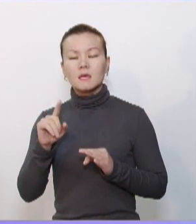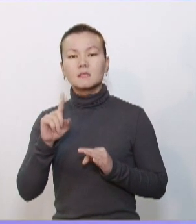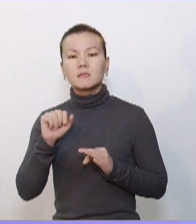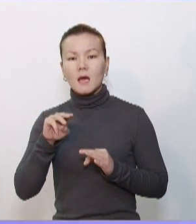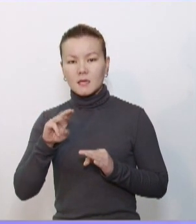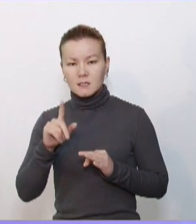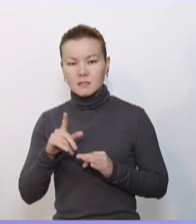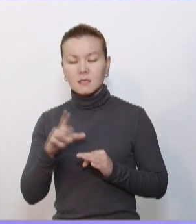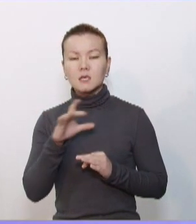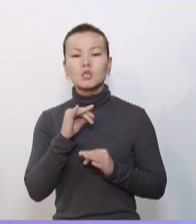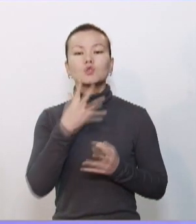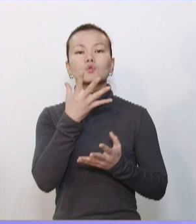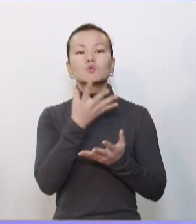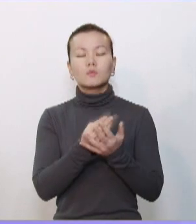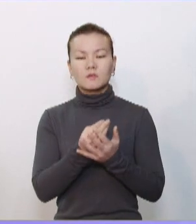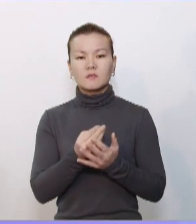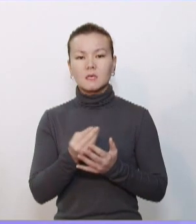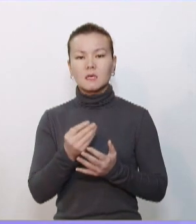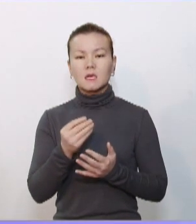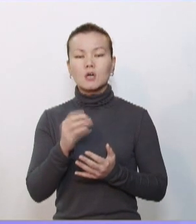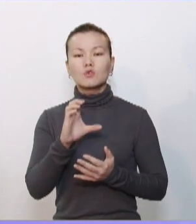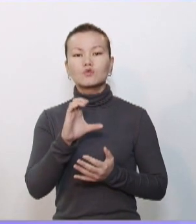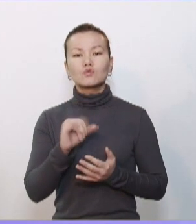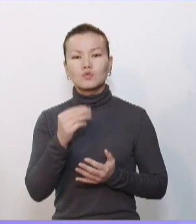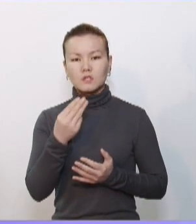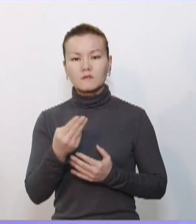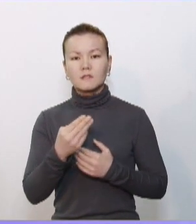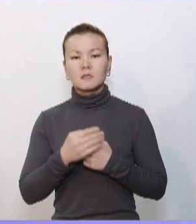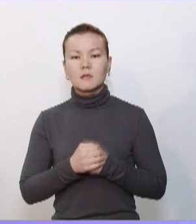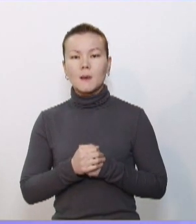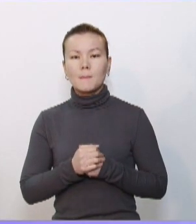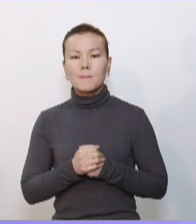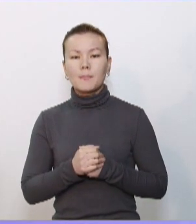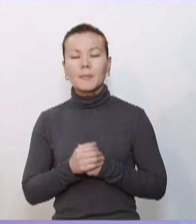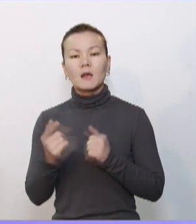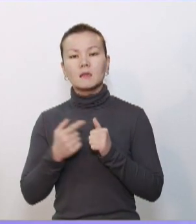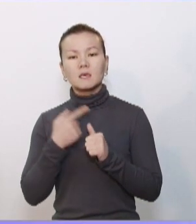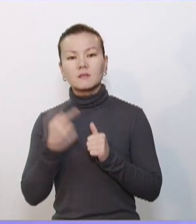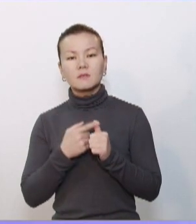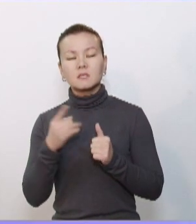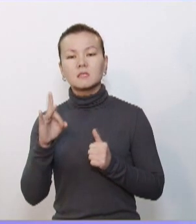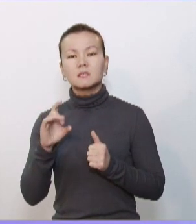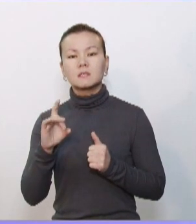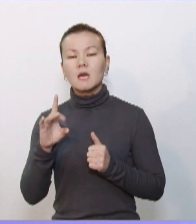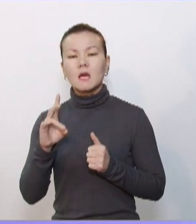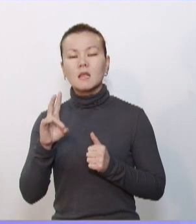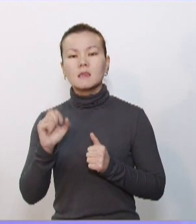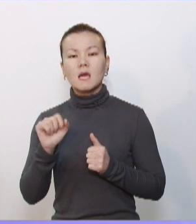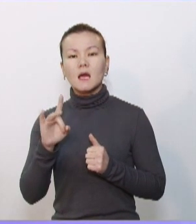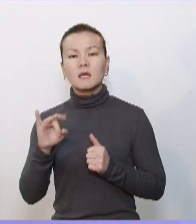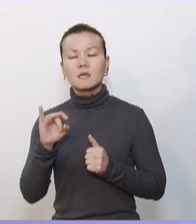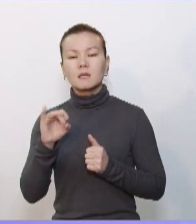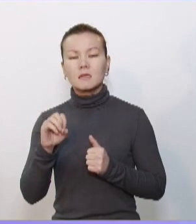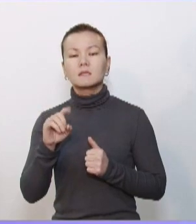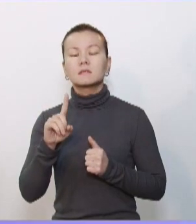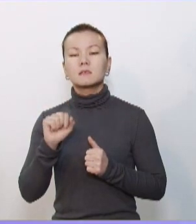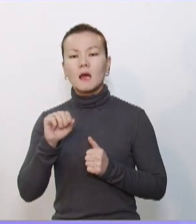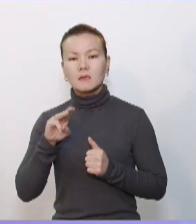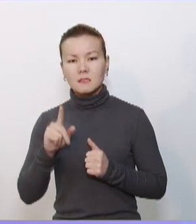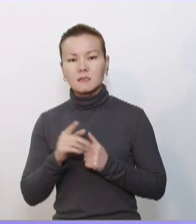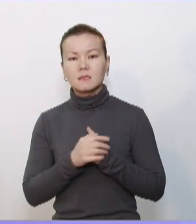нарицательные и собственные имена существительные. Назовите нарицательные имена существительные.